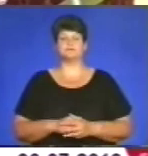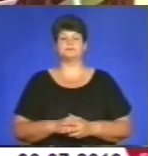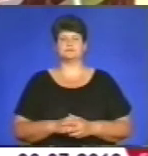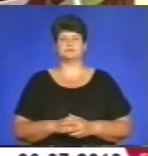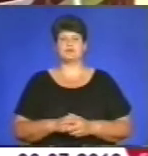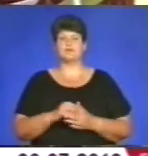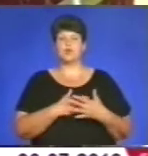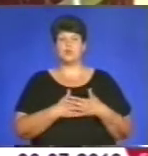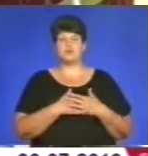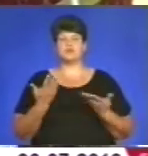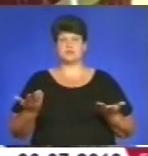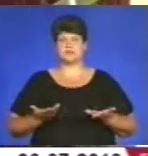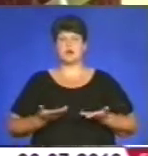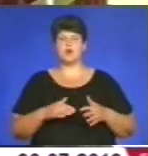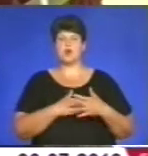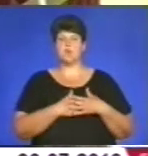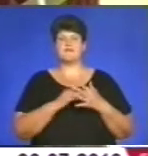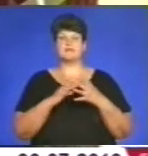Він любив життя, любив село,